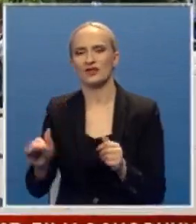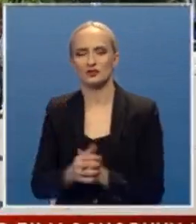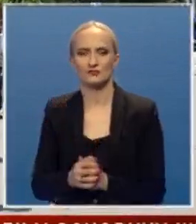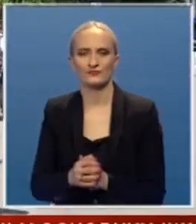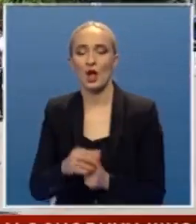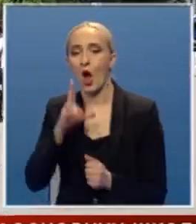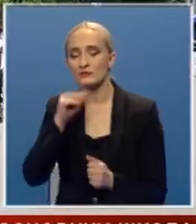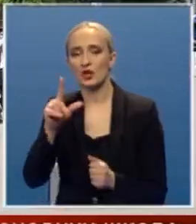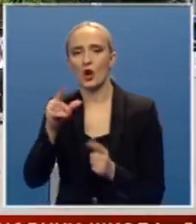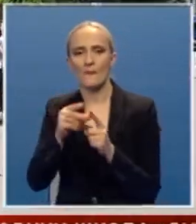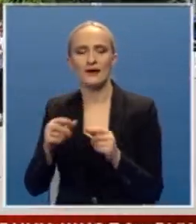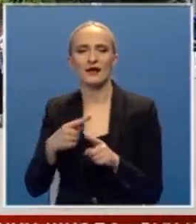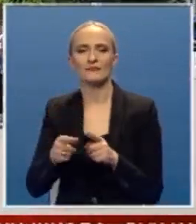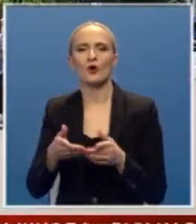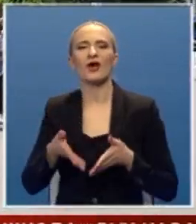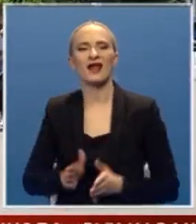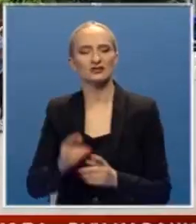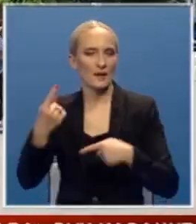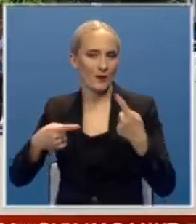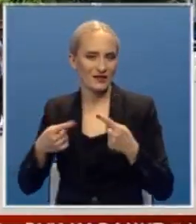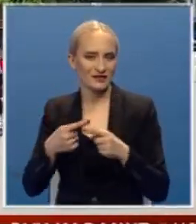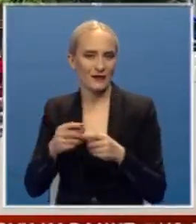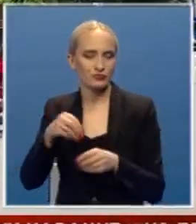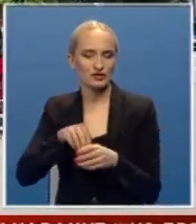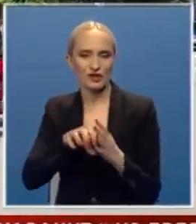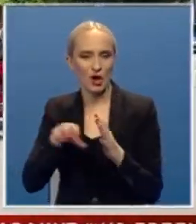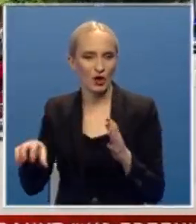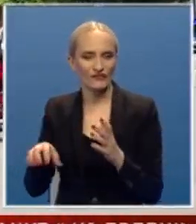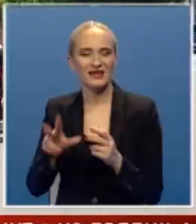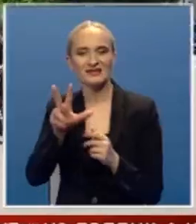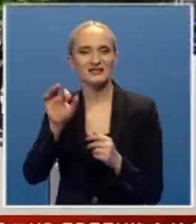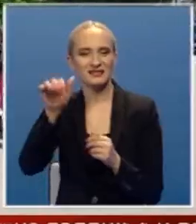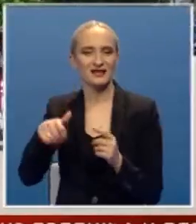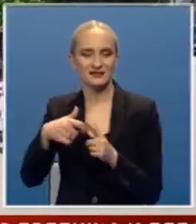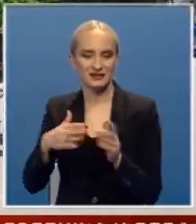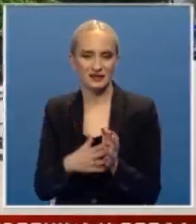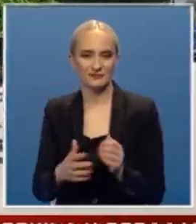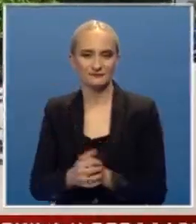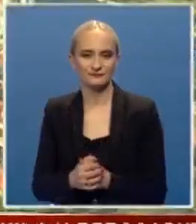Opština Lopare za pronatalitetnu politiku iz budžeta izdvaja 30.000 maraka.